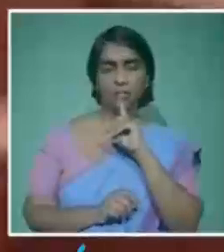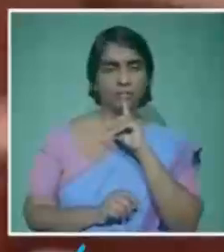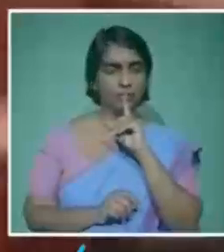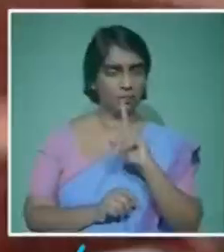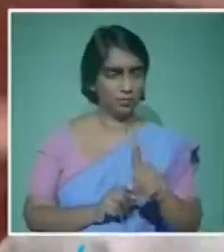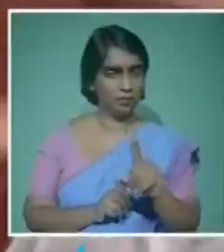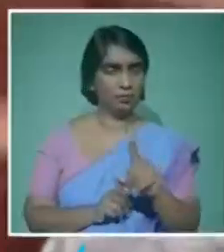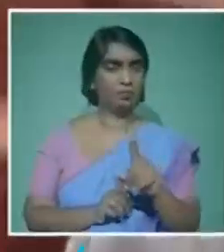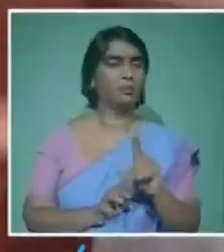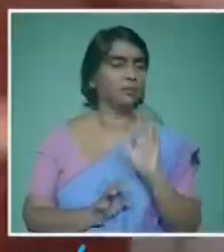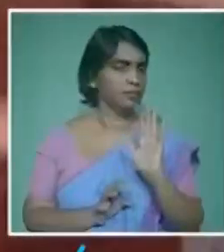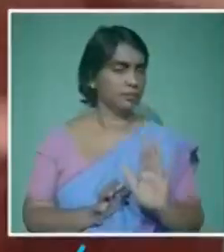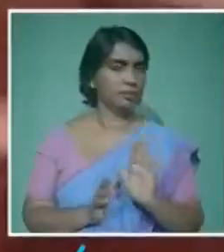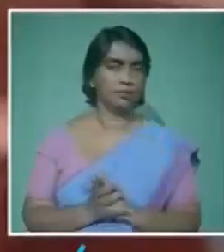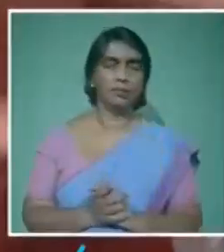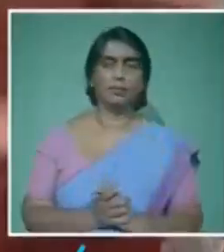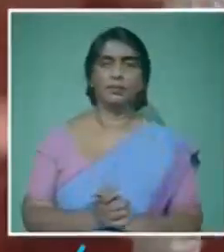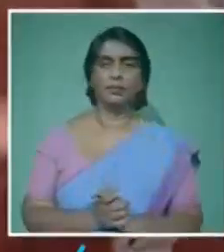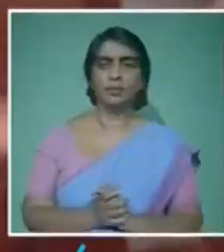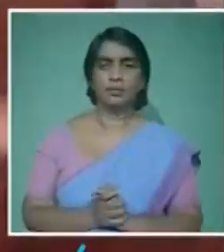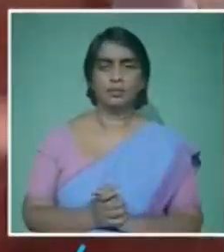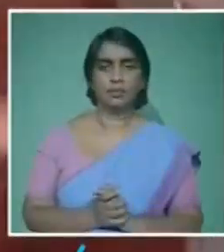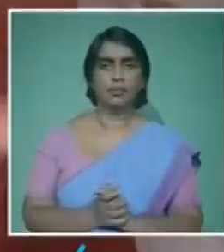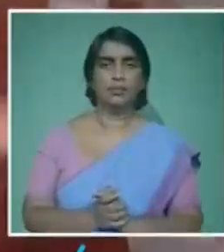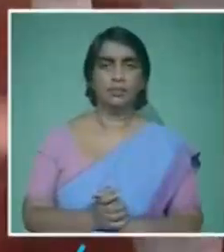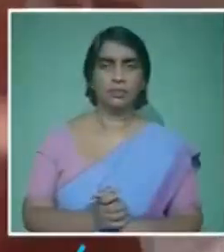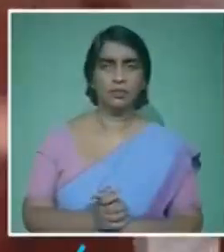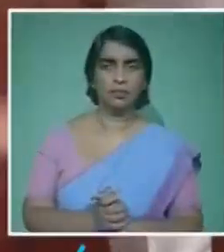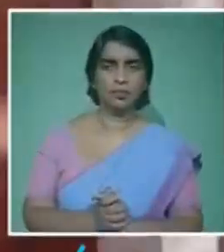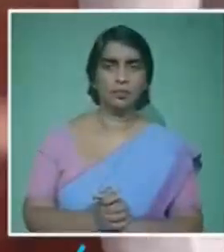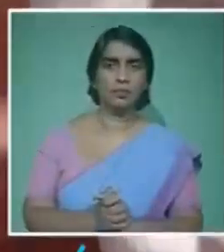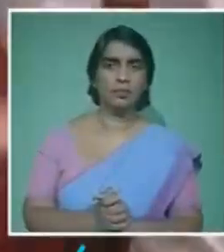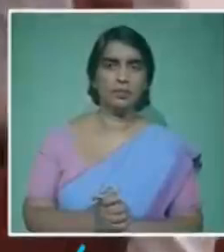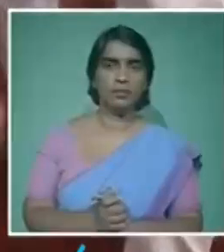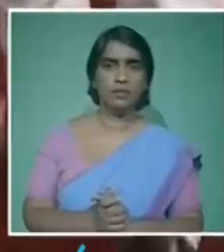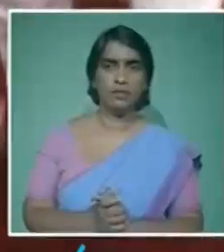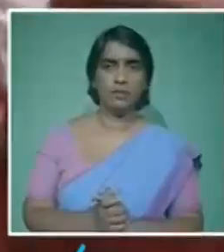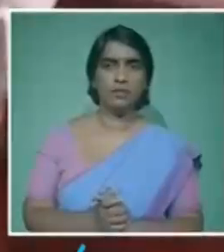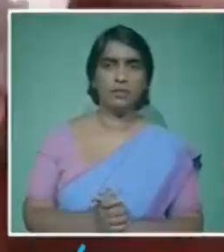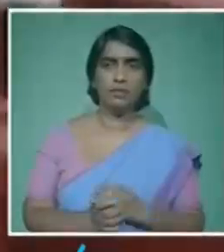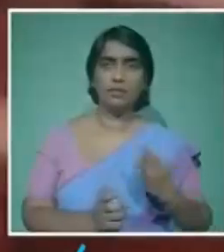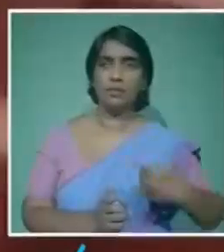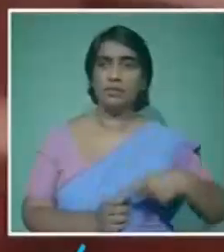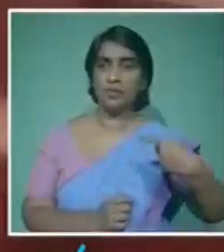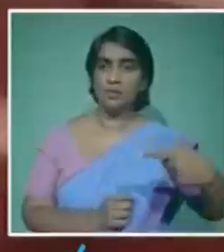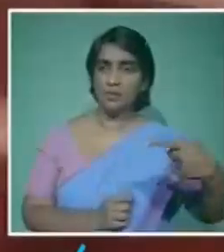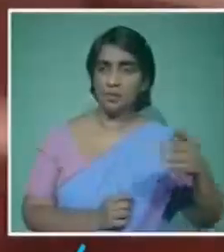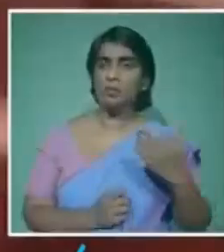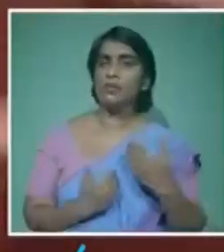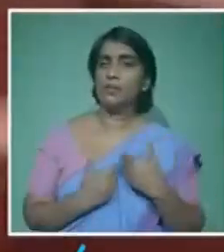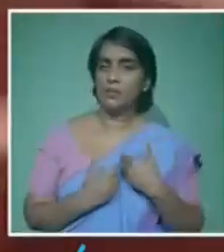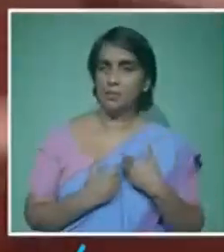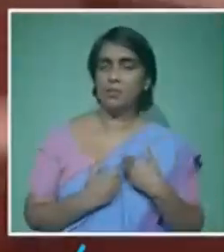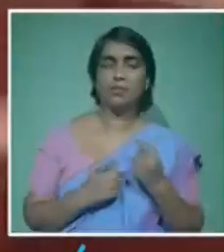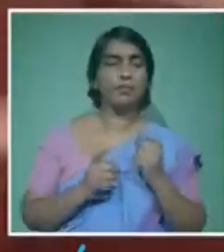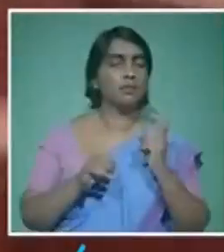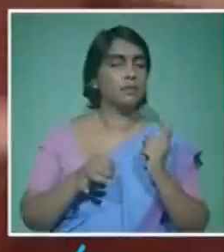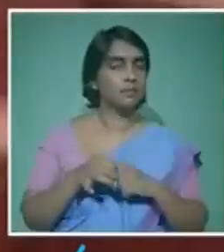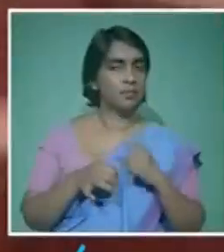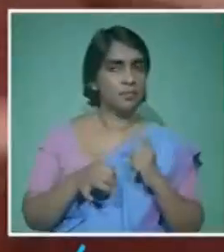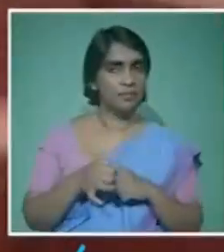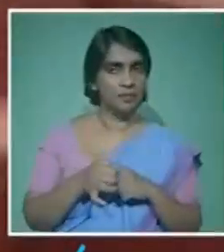இந்த கடலளவு பிரச்சனைகள் நாளாந்தம் தோன்றினாலும் பிரச்சனைகளின் முன்பாக